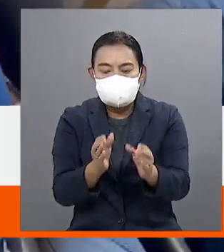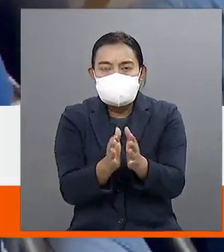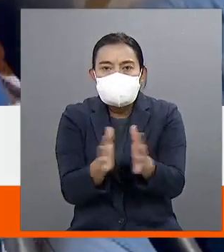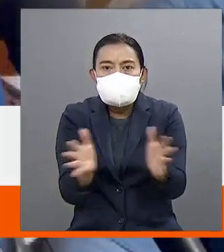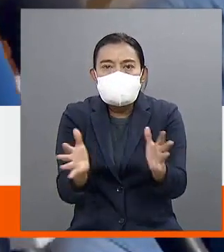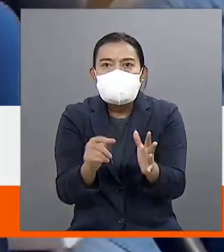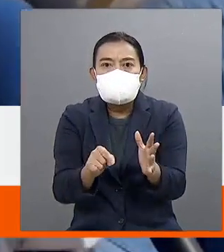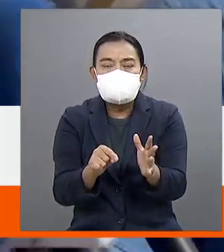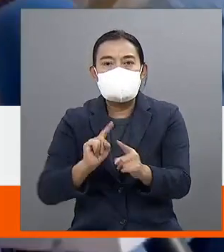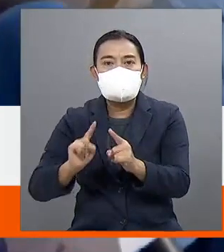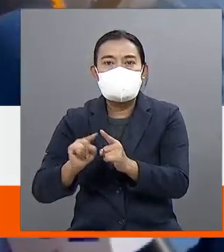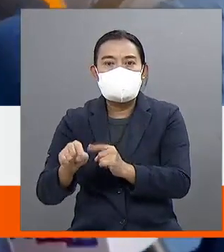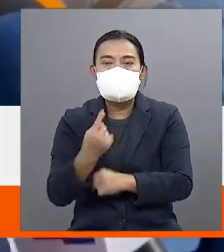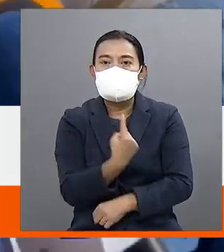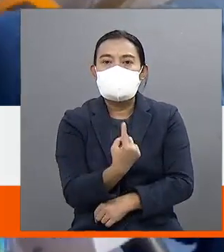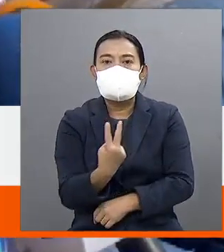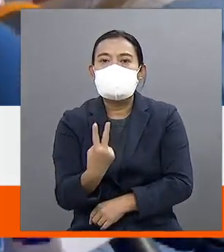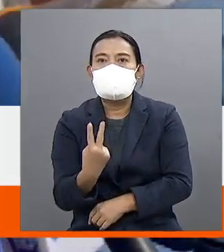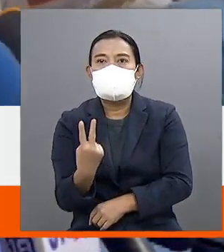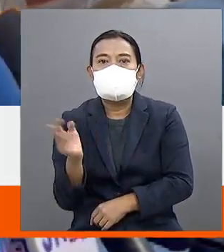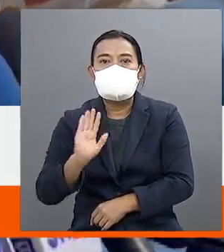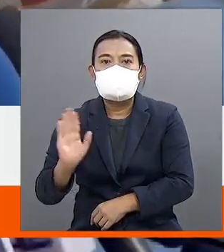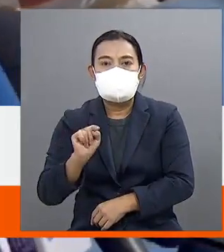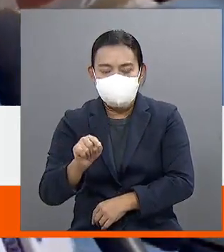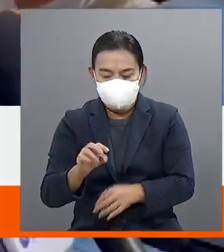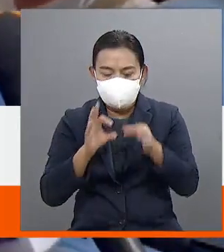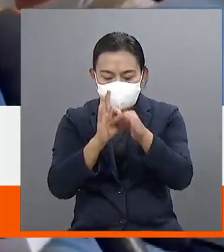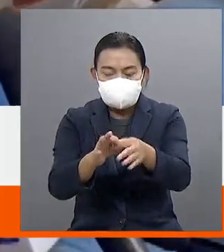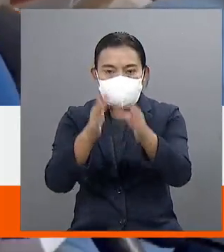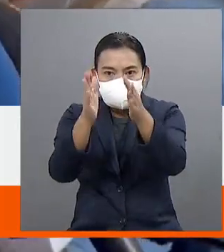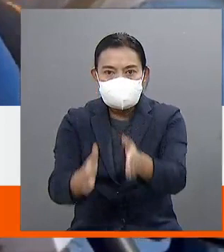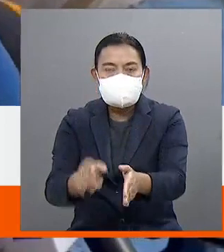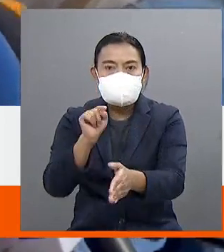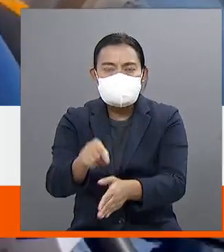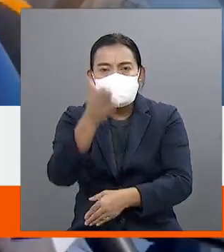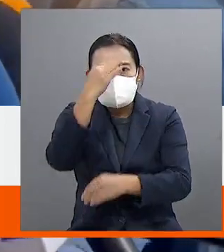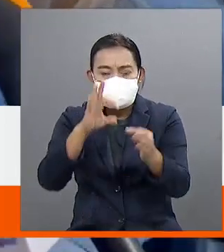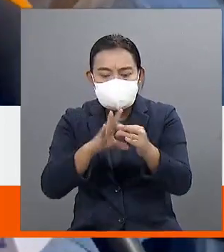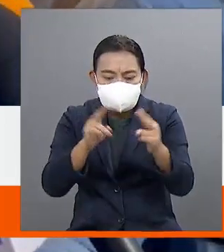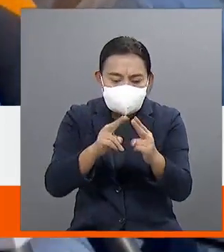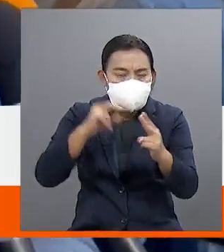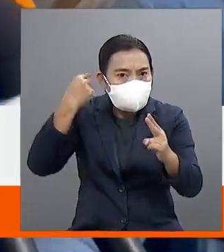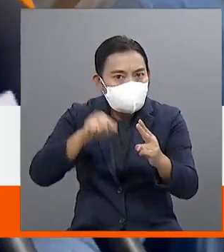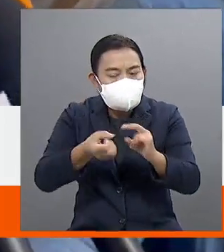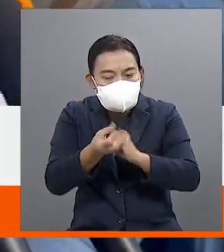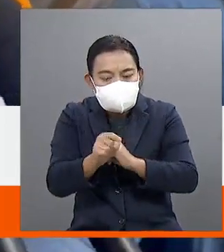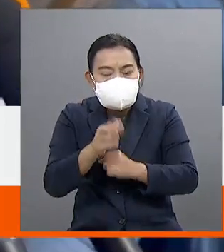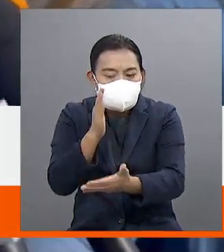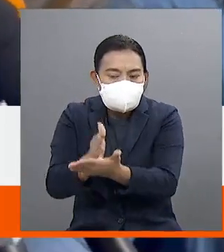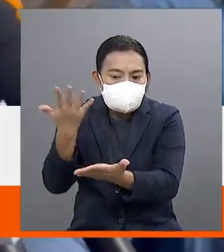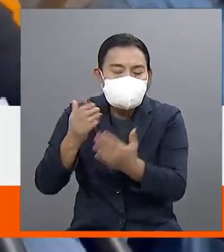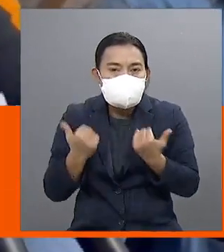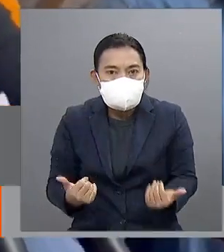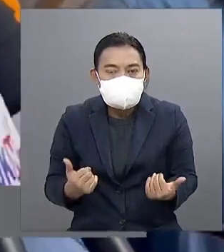ของคน1คนหรือคน2คนแล้วมันเป็นเรื่องของภัยสังคมนะครับที่ทำอย่างนี้กับผู้หญิงเนี่ยมาเยอะถ้าเกิดว่าเราไม่หยุดเขาว่าแต่วันนี้นะครับนะ